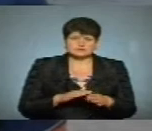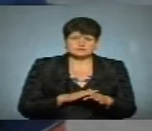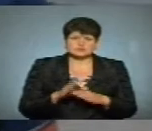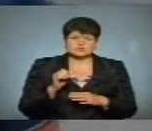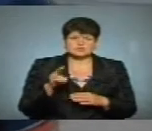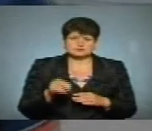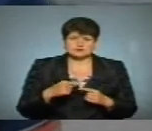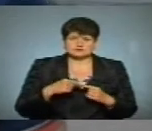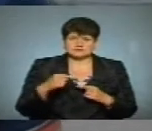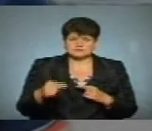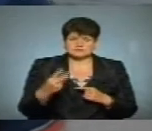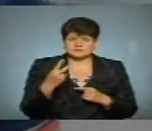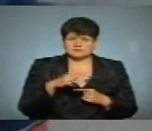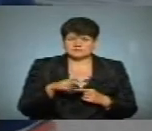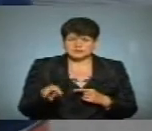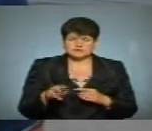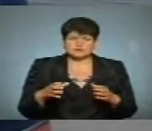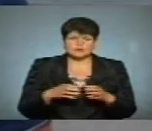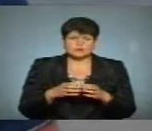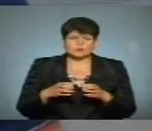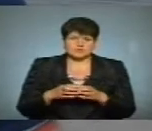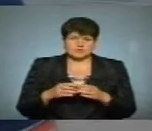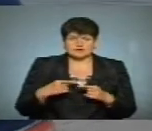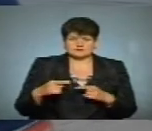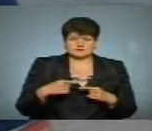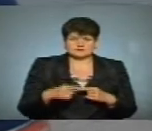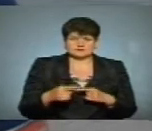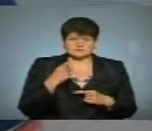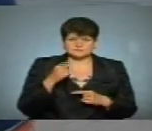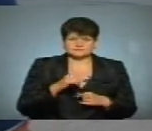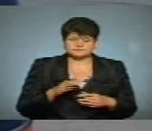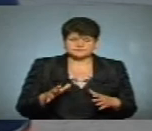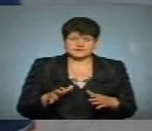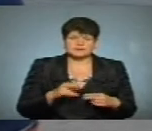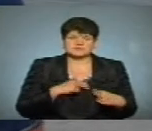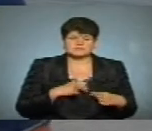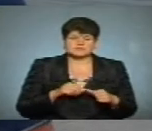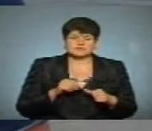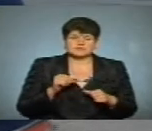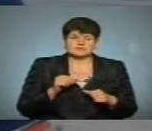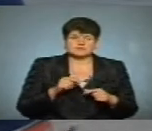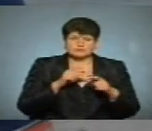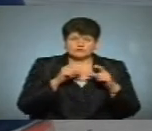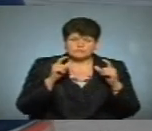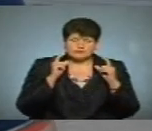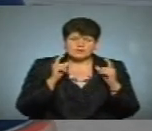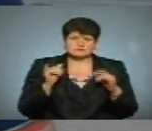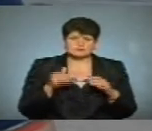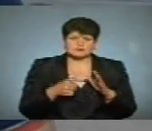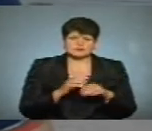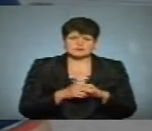соціального дистанціювання, тобто 2 метри, тобто компанія від компанії умовно відпочиває. Зокрема, працівники на пляжі будуть в масках і будуть